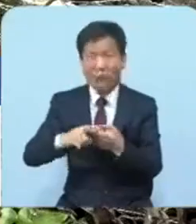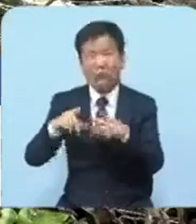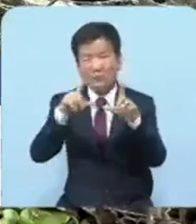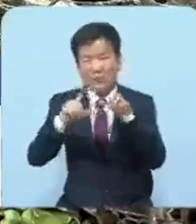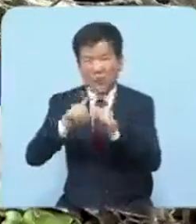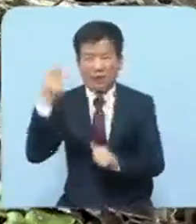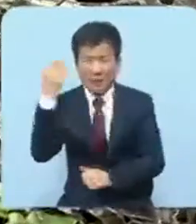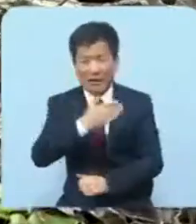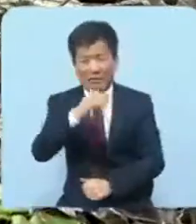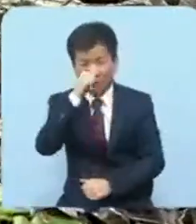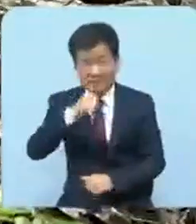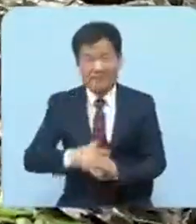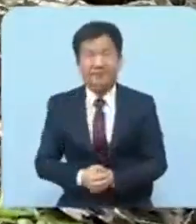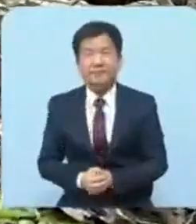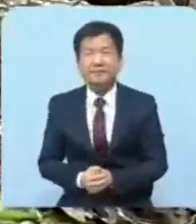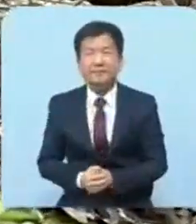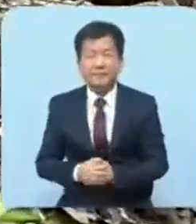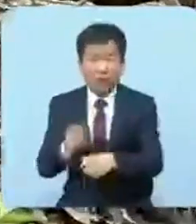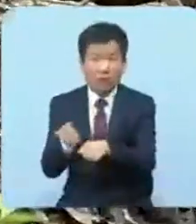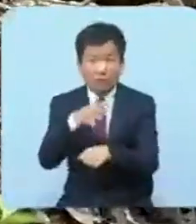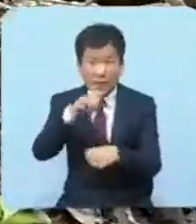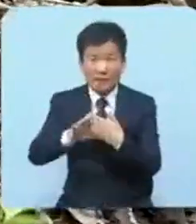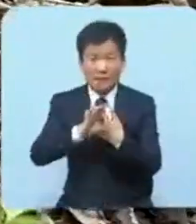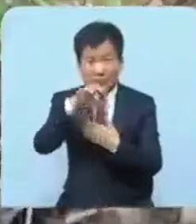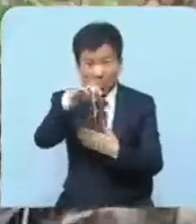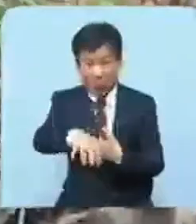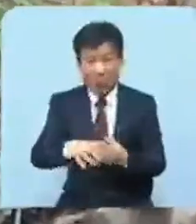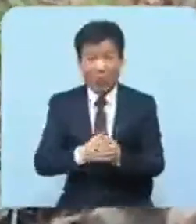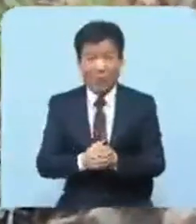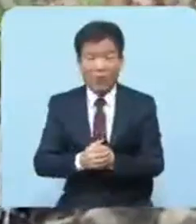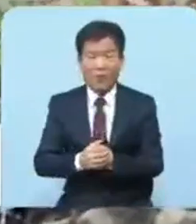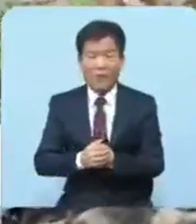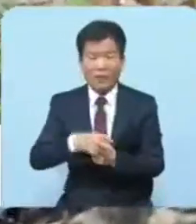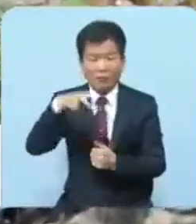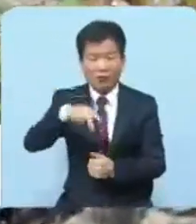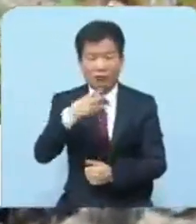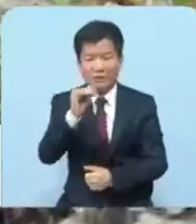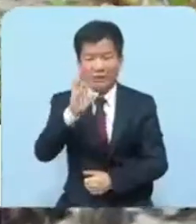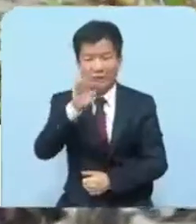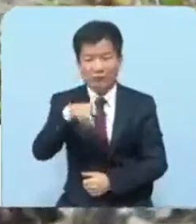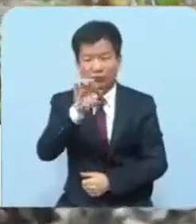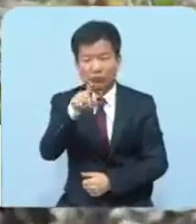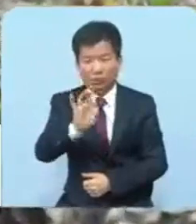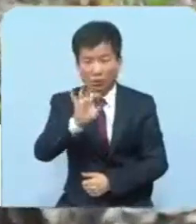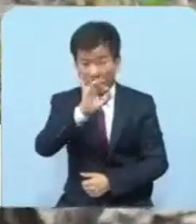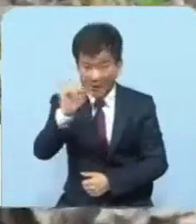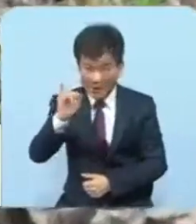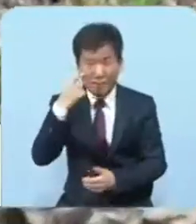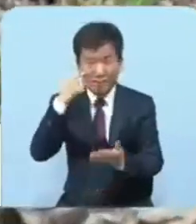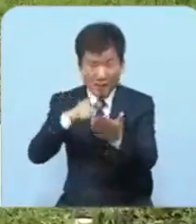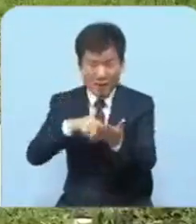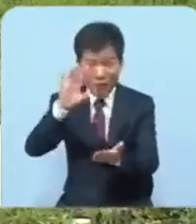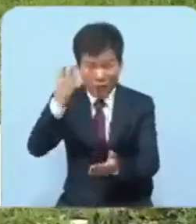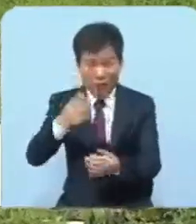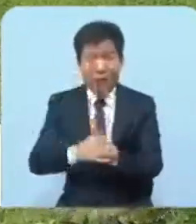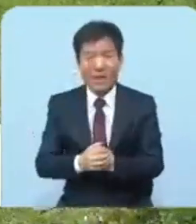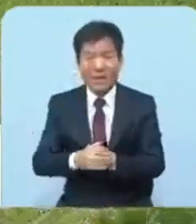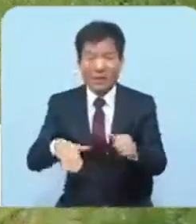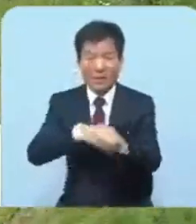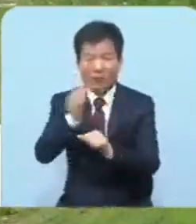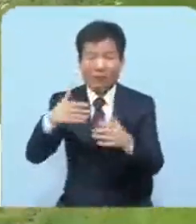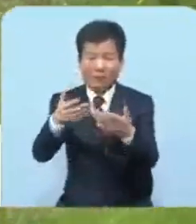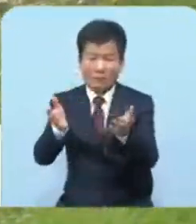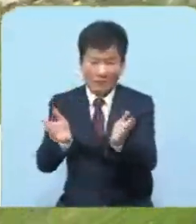깨끗하게 특히 최근에는 골프장 예정지 인근에서 멸종위기 2급인 수리부엉이와 서식지까지 발견되면서